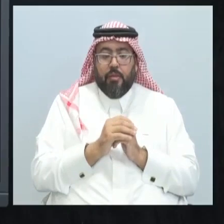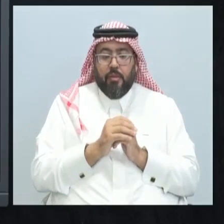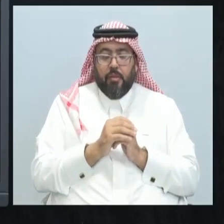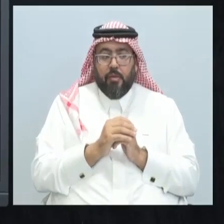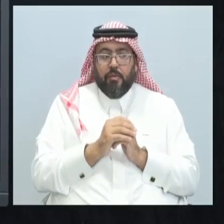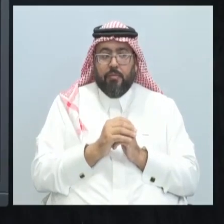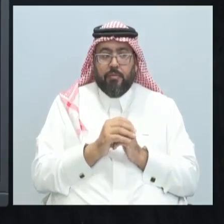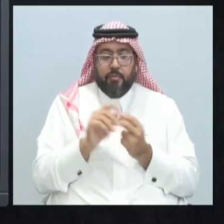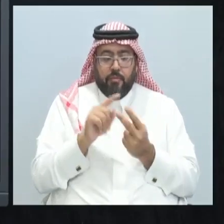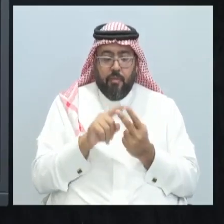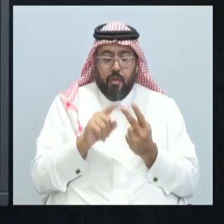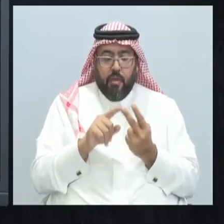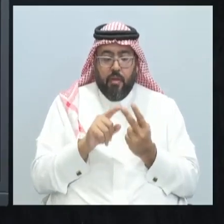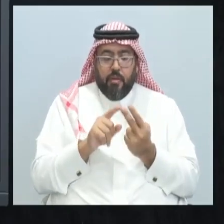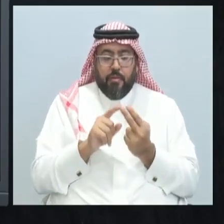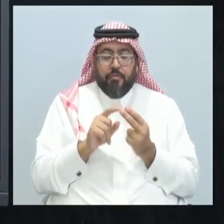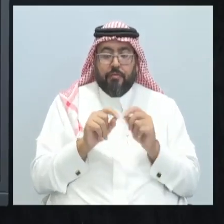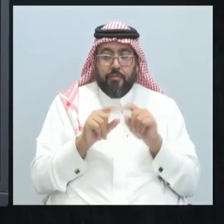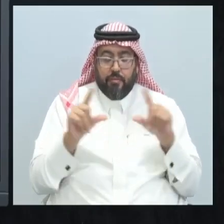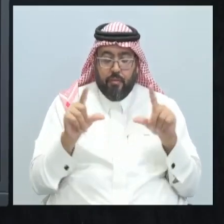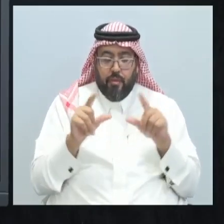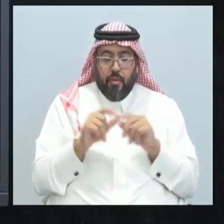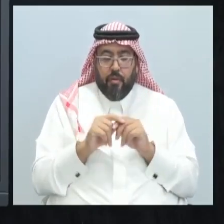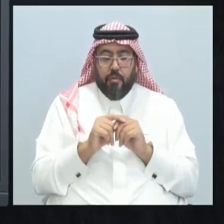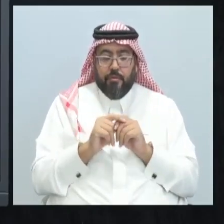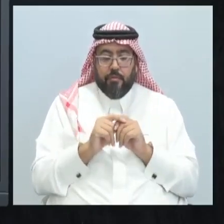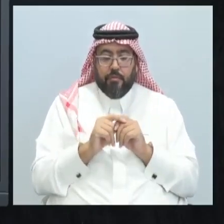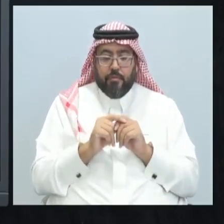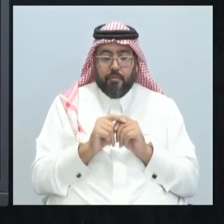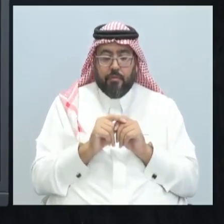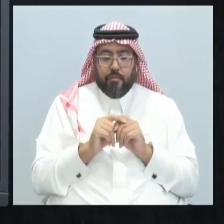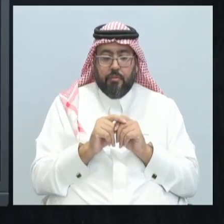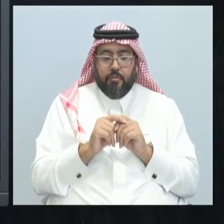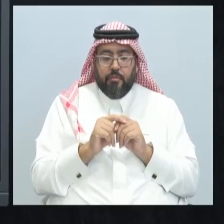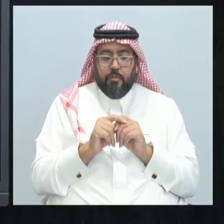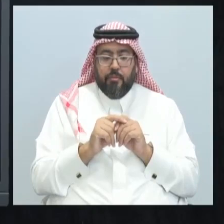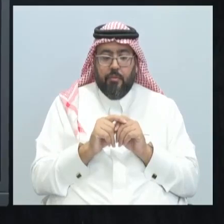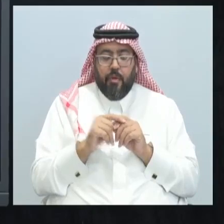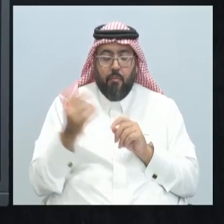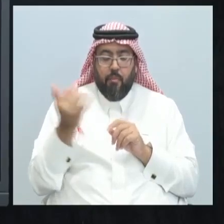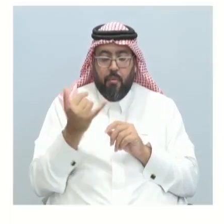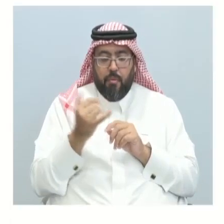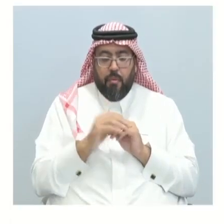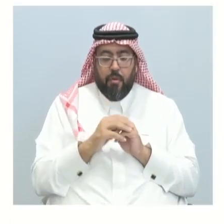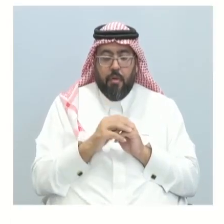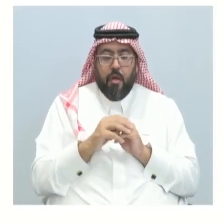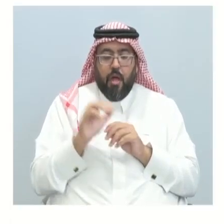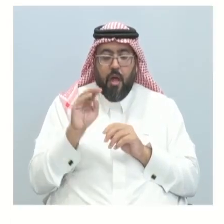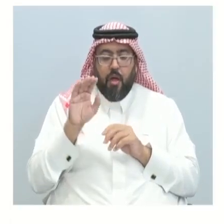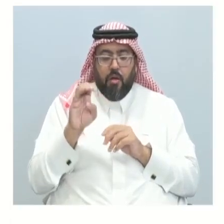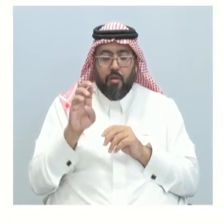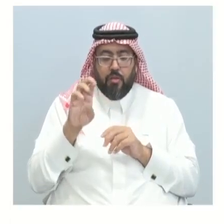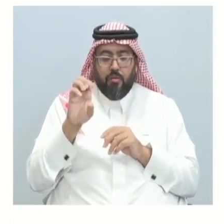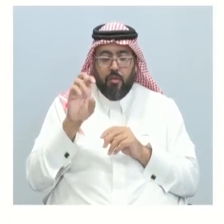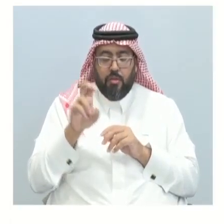فهذان الحديثان يدلان على هذا المعنى وهو يدل على جانب مهم وهو حقوق